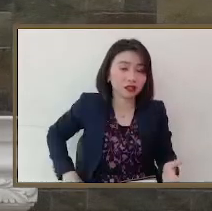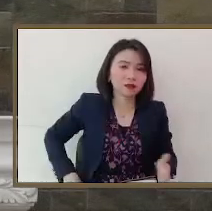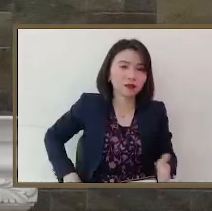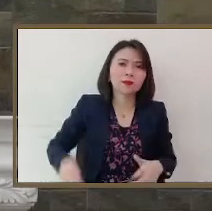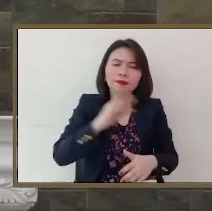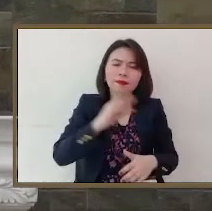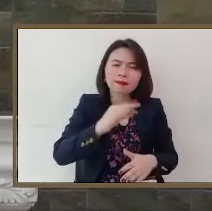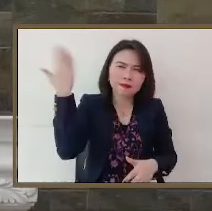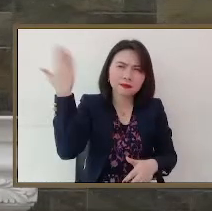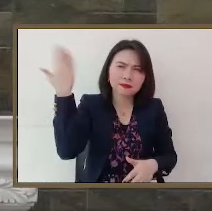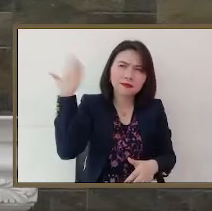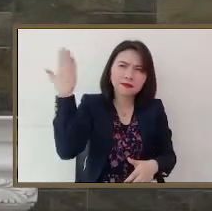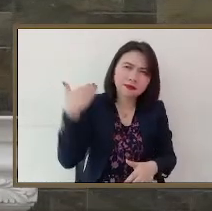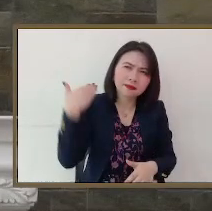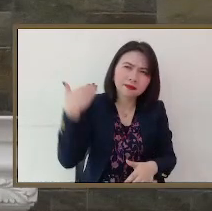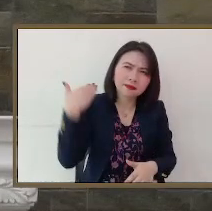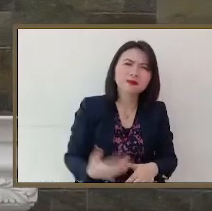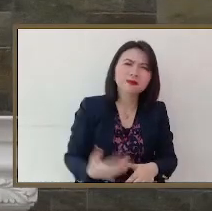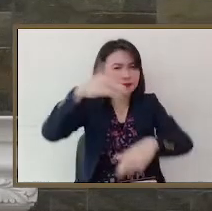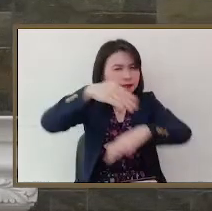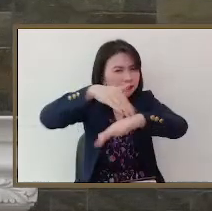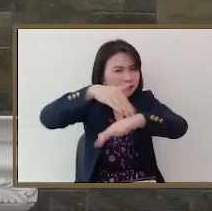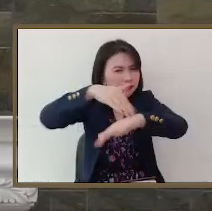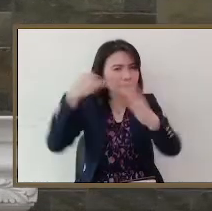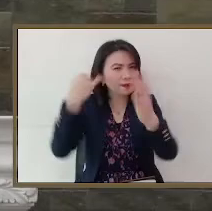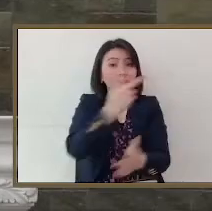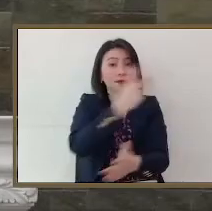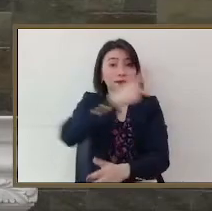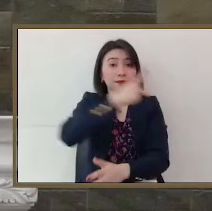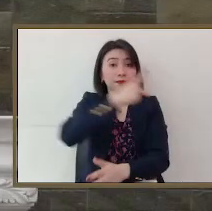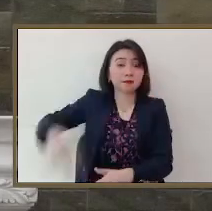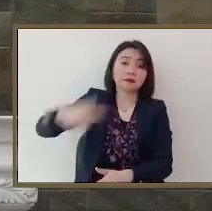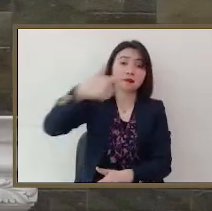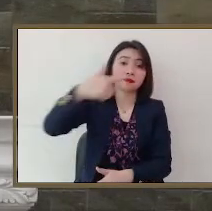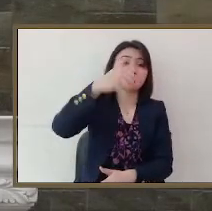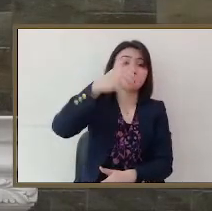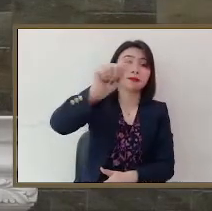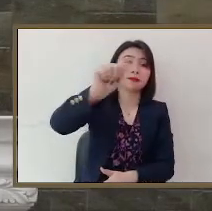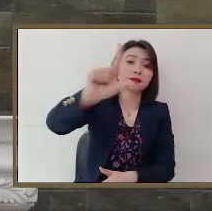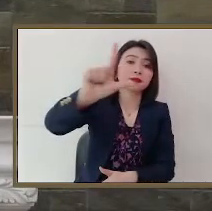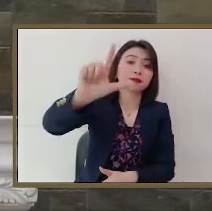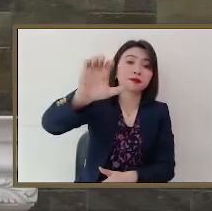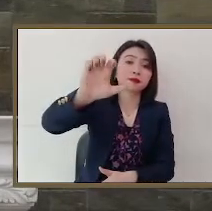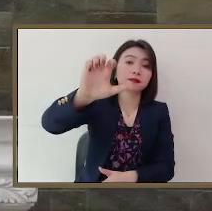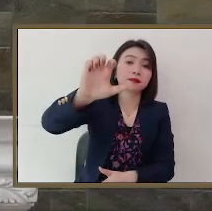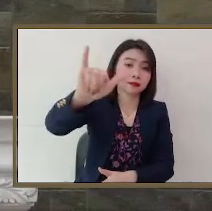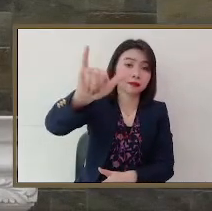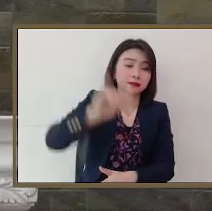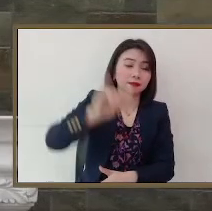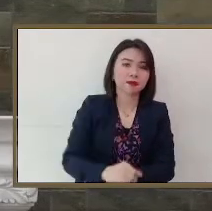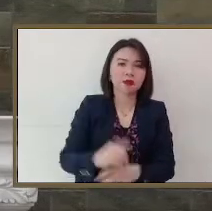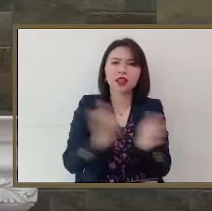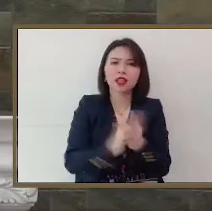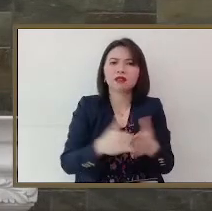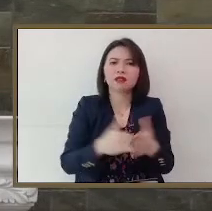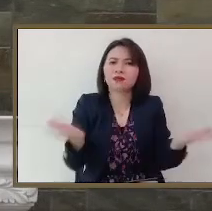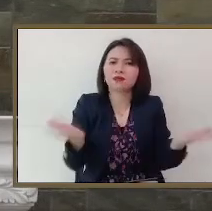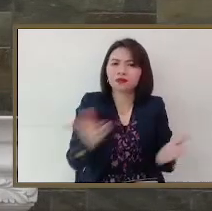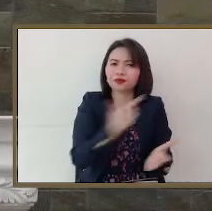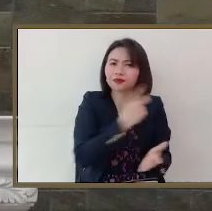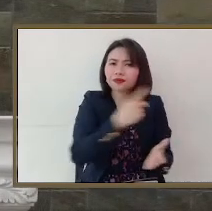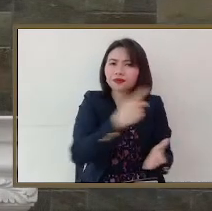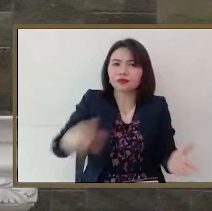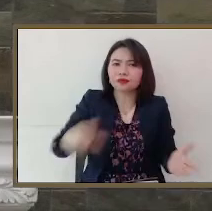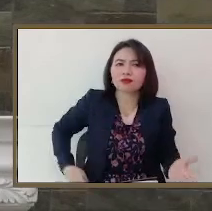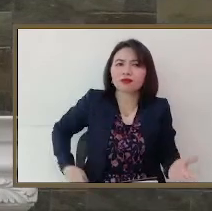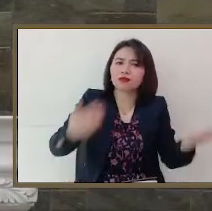King's Gallery. Okay? Na doon po palaging pumupunta at dinadala yung mga king mga kapatid. And remember this,